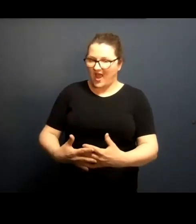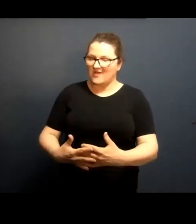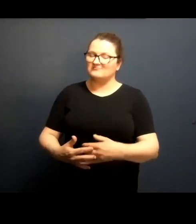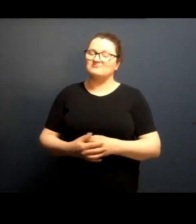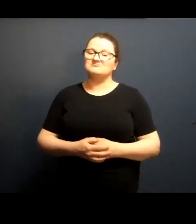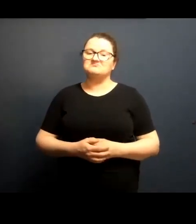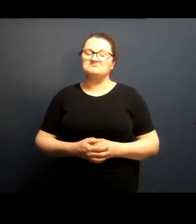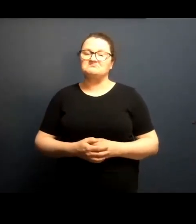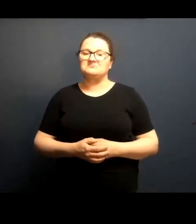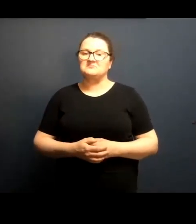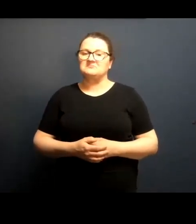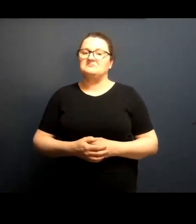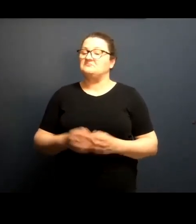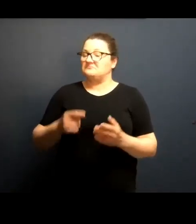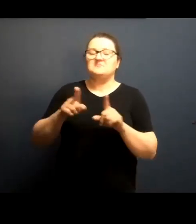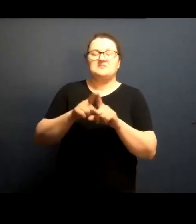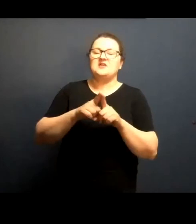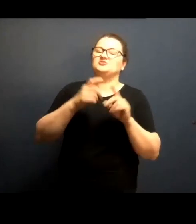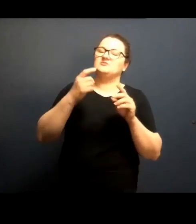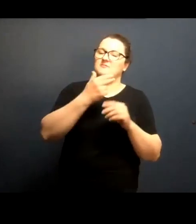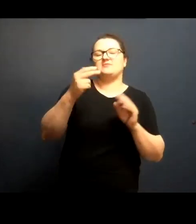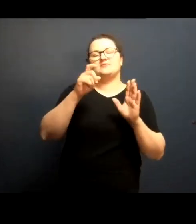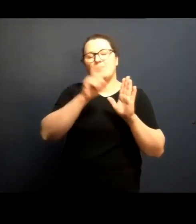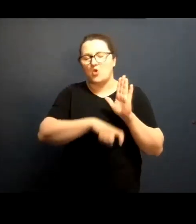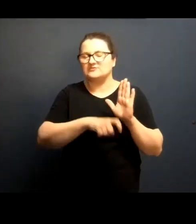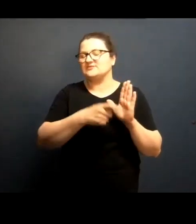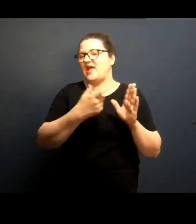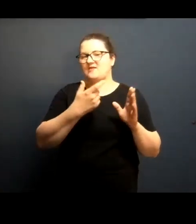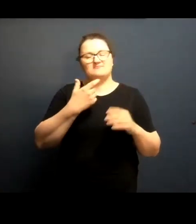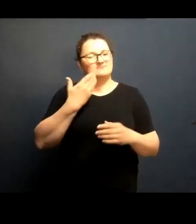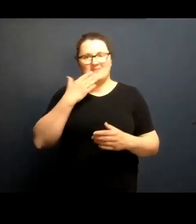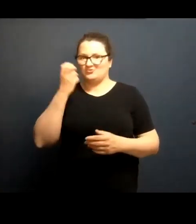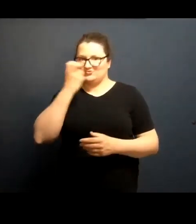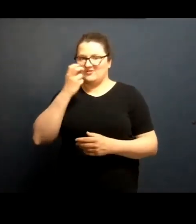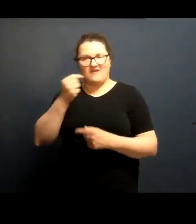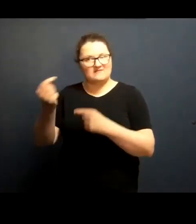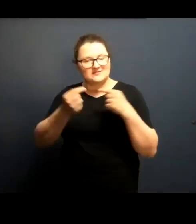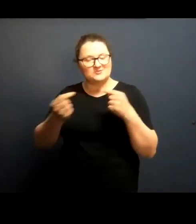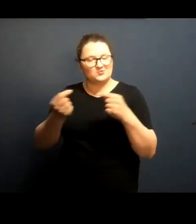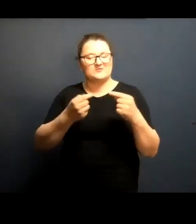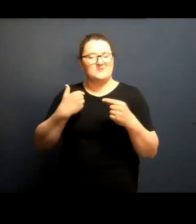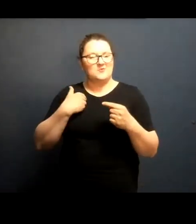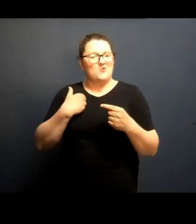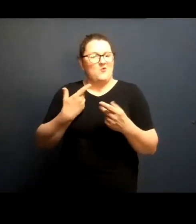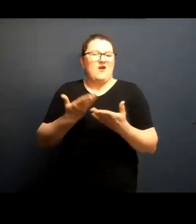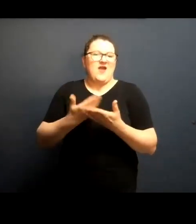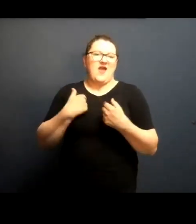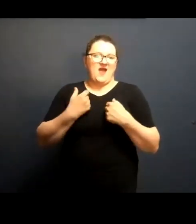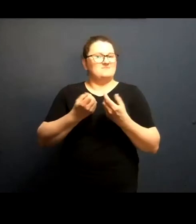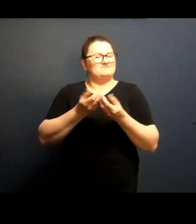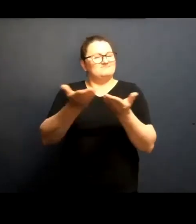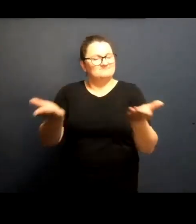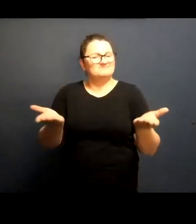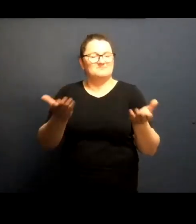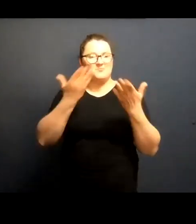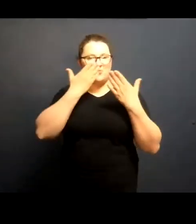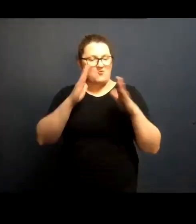Tam była dyskusja także o aborcji, bardzo ciekawa. Więc jakby z tym pozostawiam Państwa, dlatego, że ja po tych